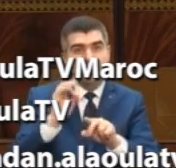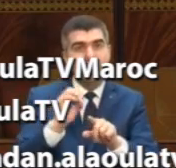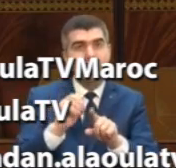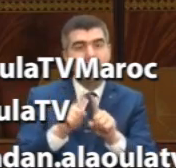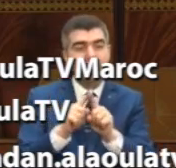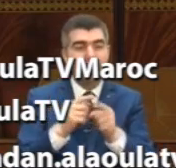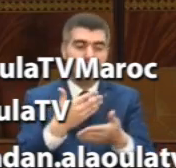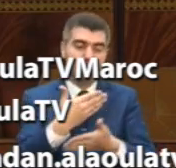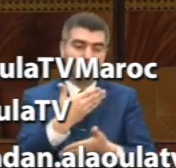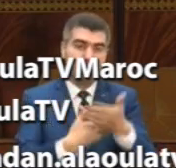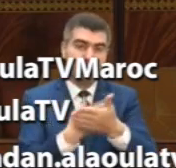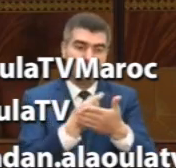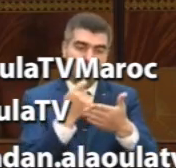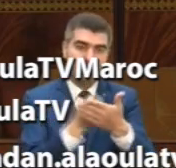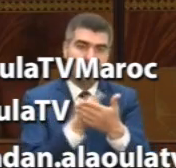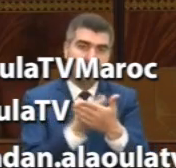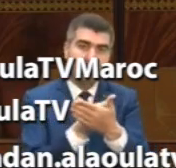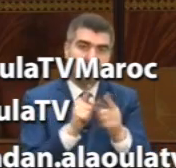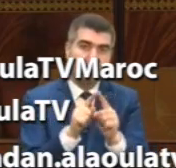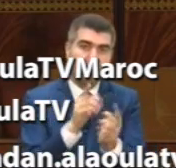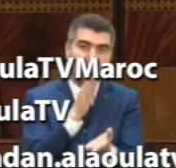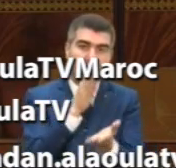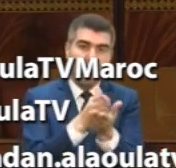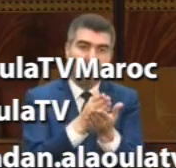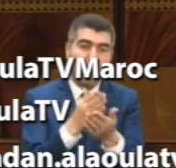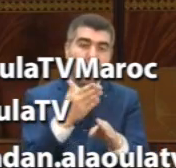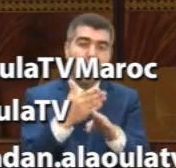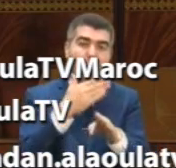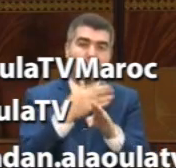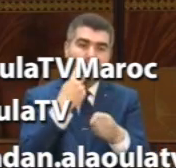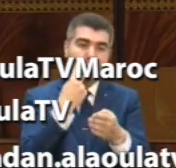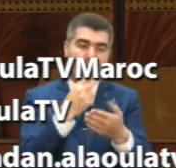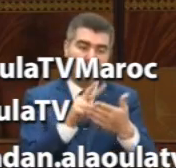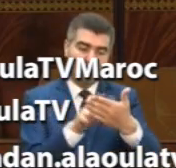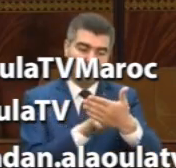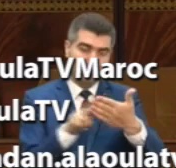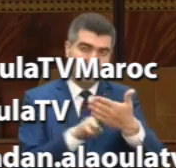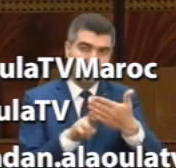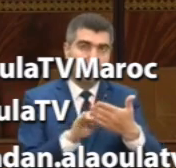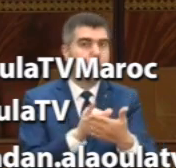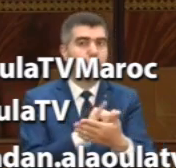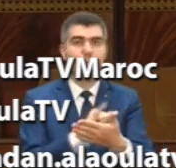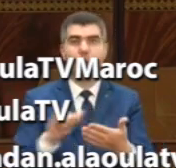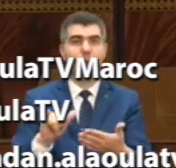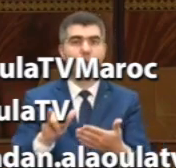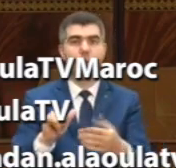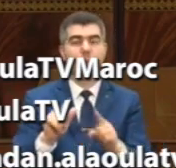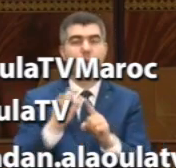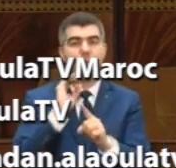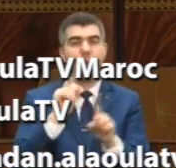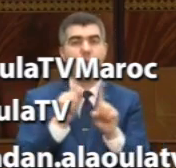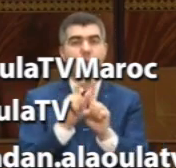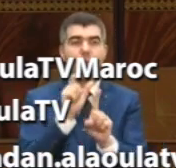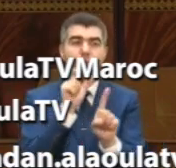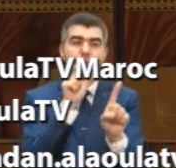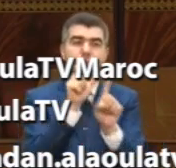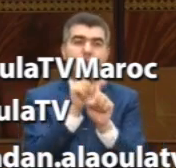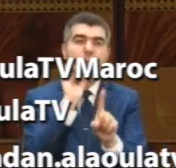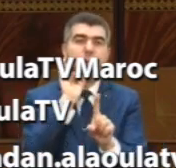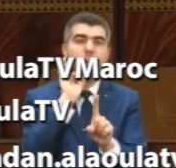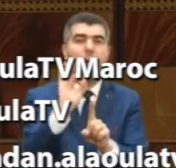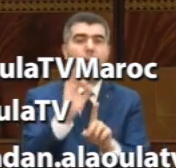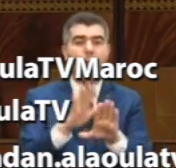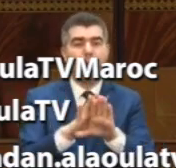رسم استمرار لا يكون ناجعا ولا يشكل مراقبة قبلية صارمة بأحقية الطالب في كونه هو المالك الحقيقي. وهنا